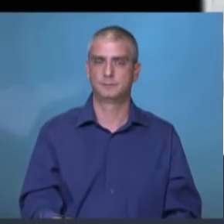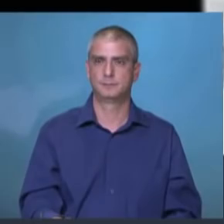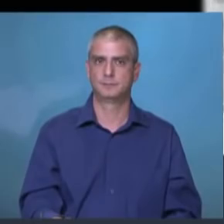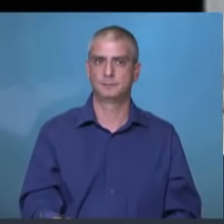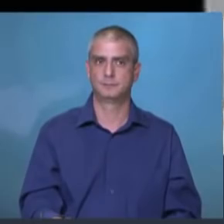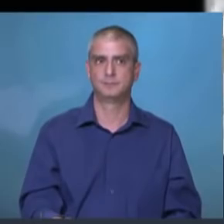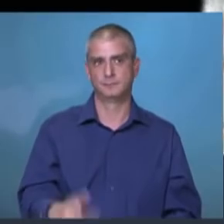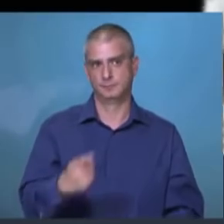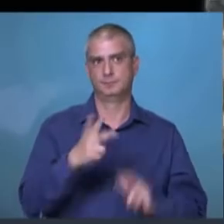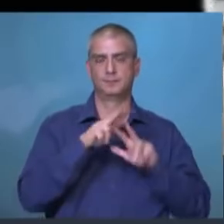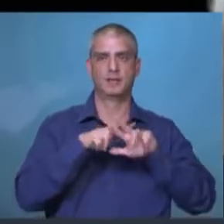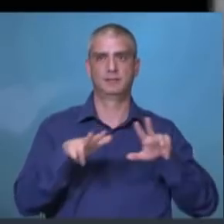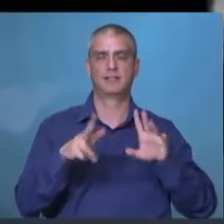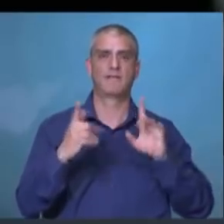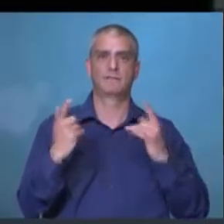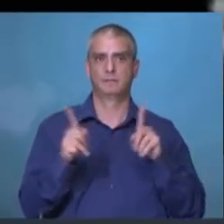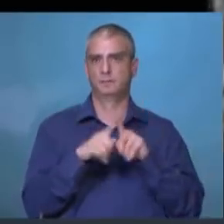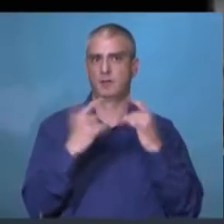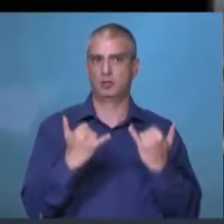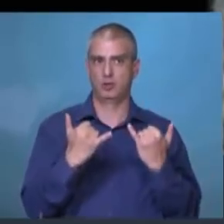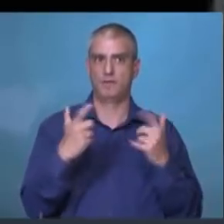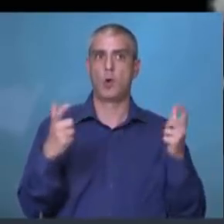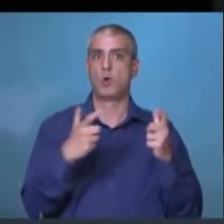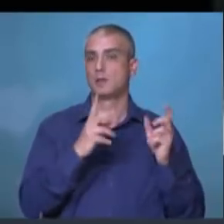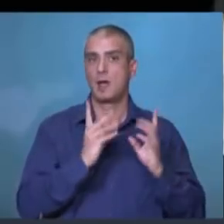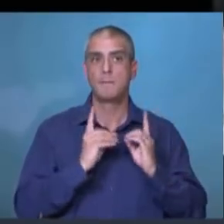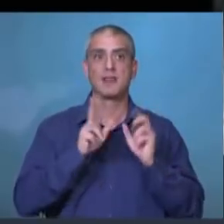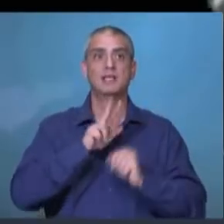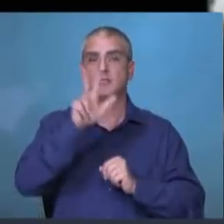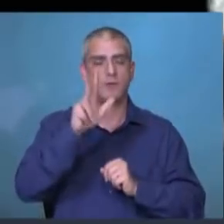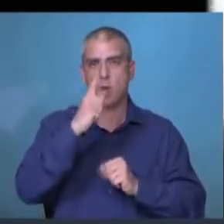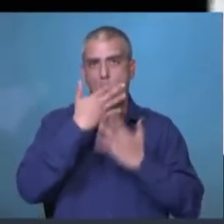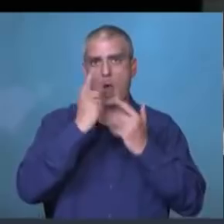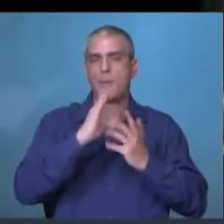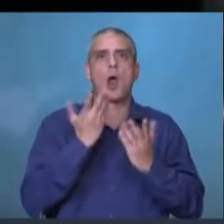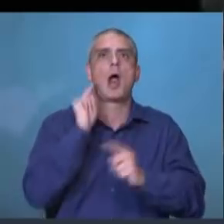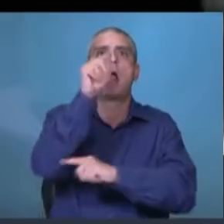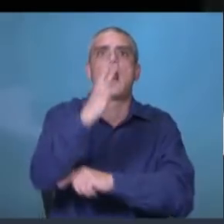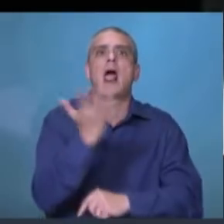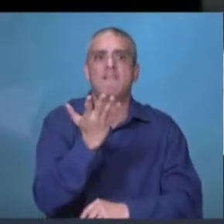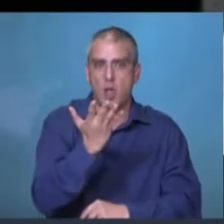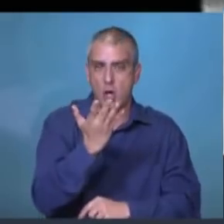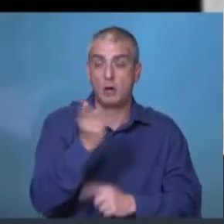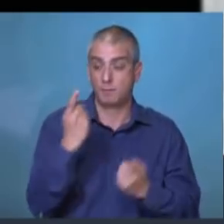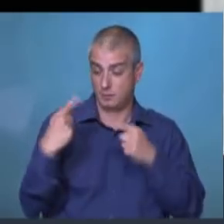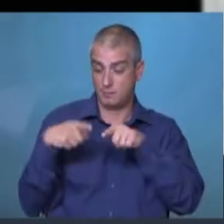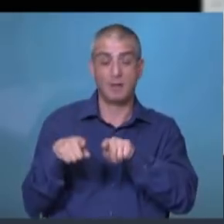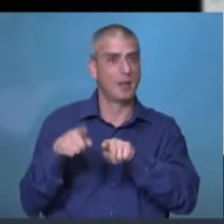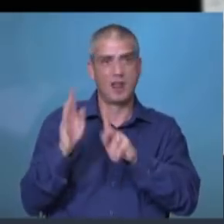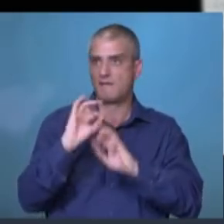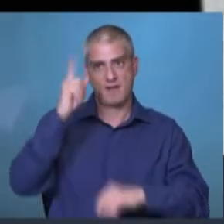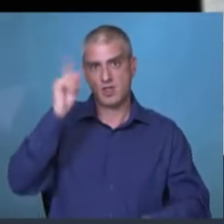הנה היא תמונת מצב נכון לעכשיו. יש אוגדה בדרך לצפון, לא ברור לאן, ובמקביל, וזה אף אחד לא